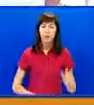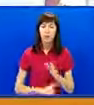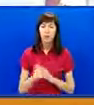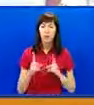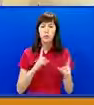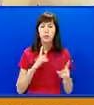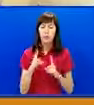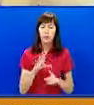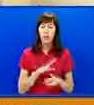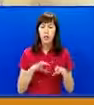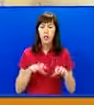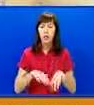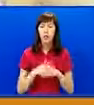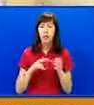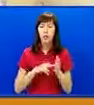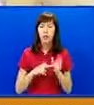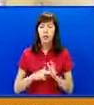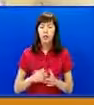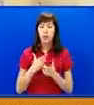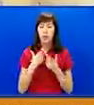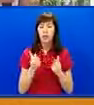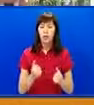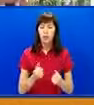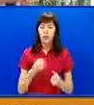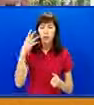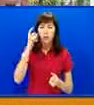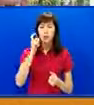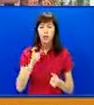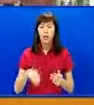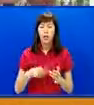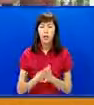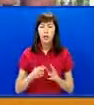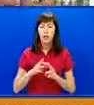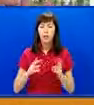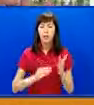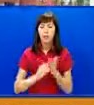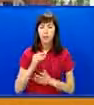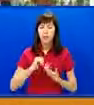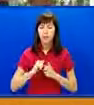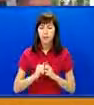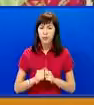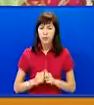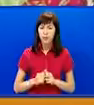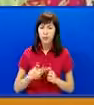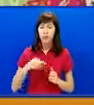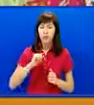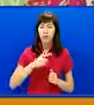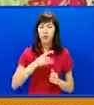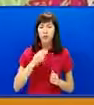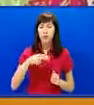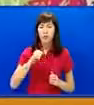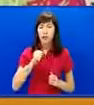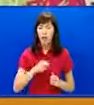было представлено ряд новых проектов. Известные отечественные ученые предложили новые методы по решению проблемы деградации почвы и